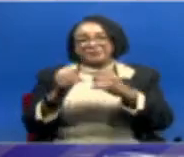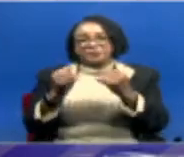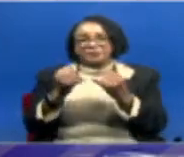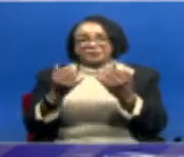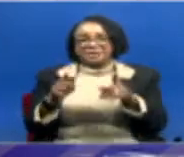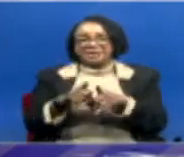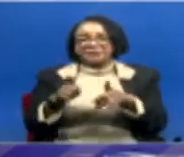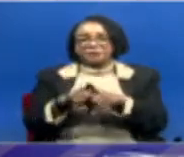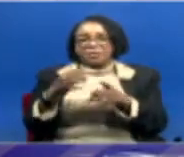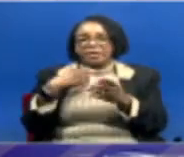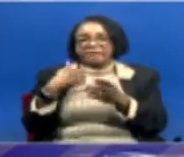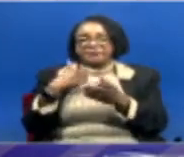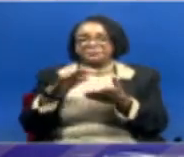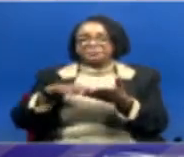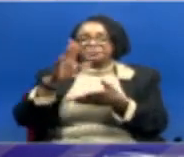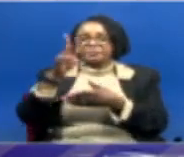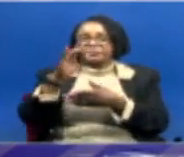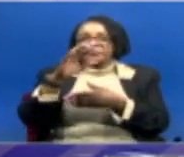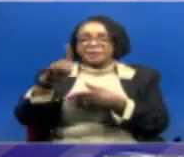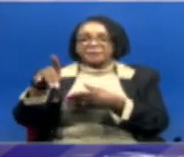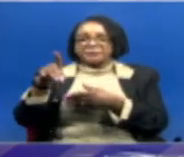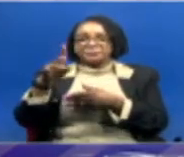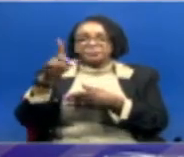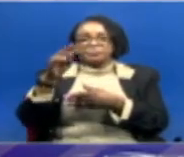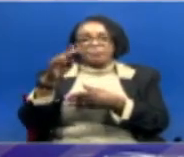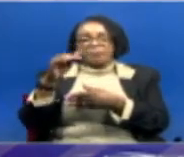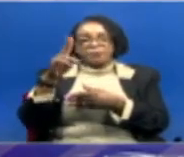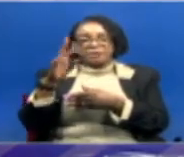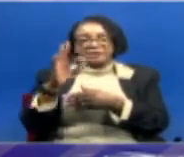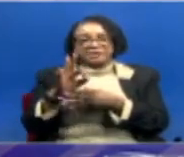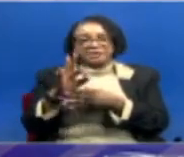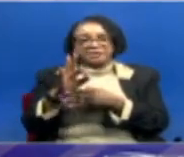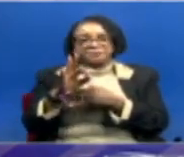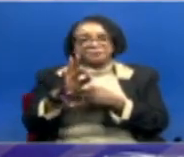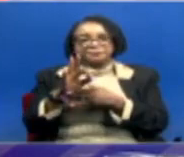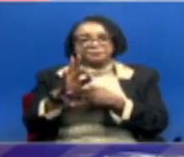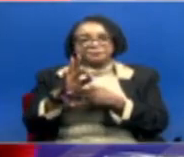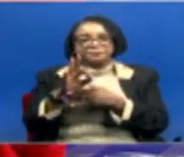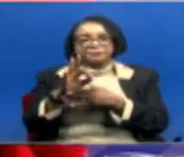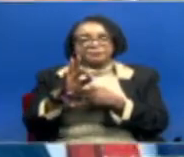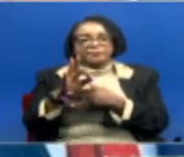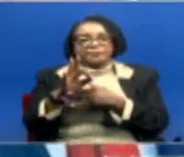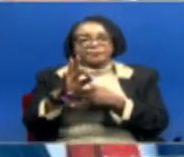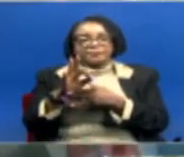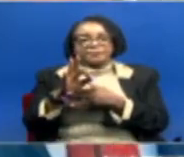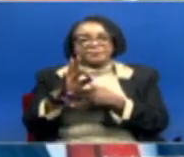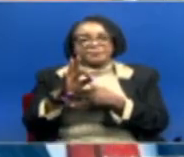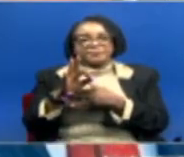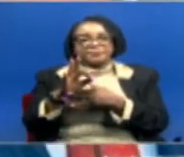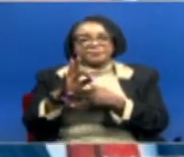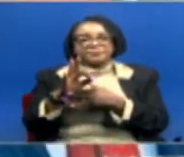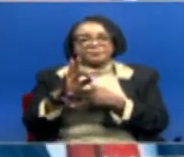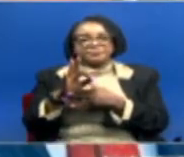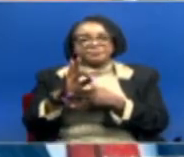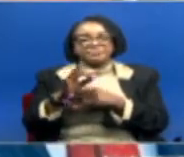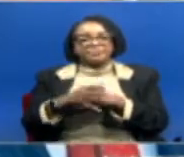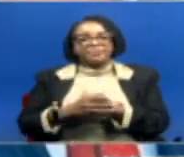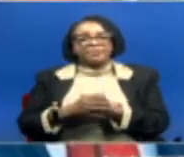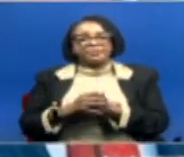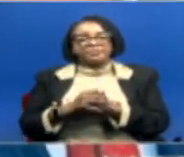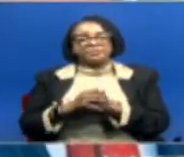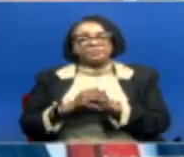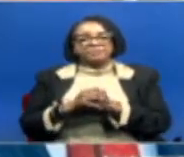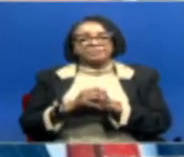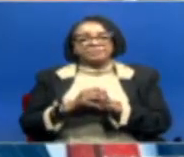tuj tu mato ya kcp mwaka 2023 tu nikia baad ya mambo ambo teku tuki angalia hii leo tuna